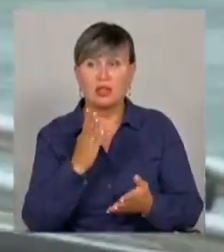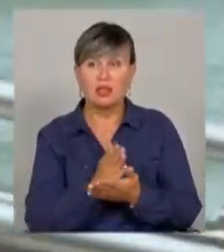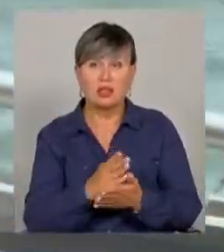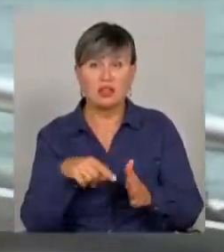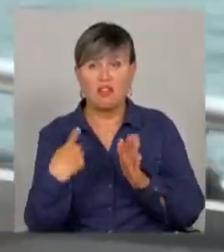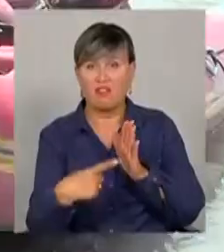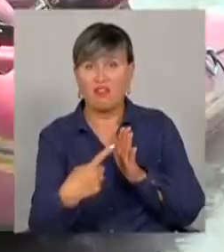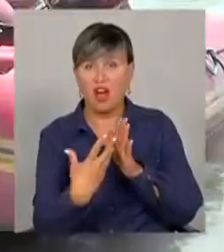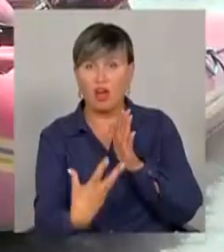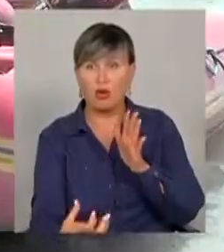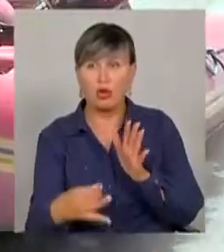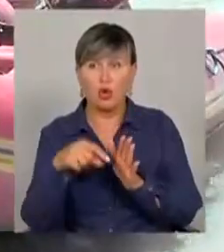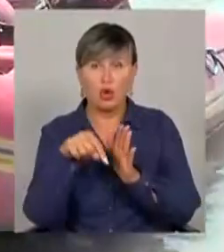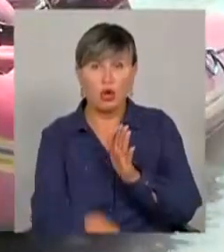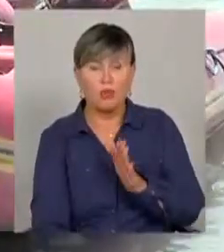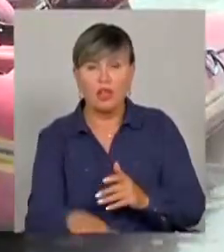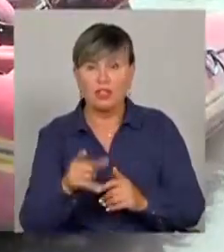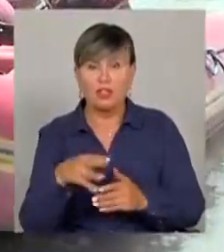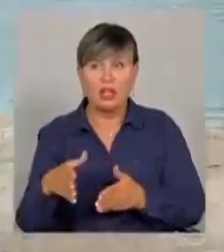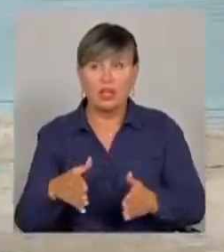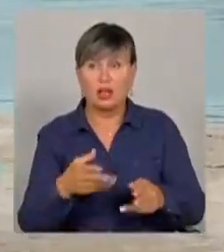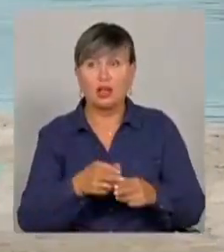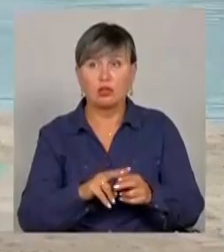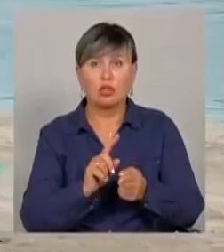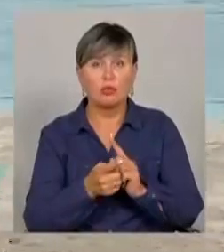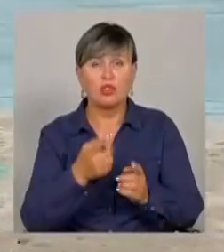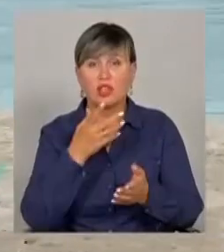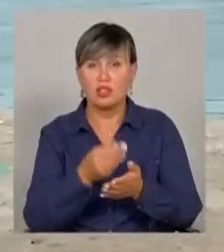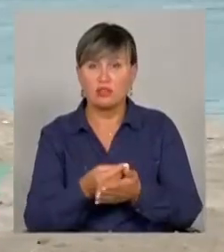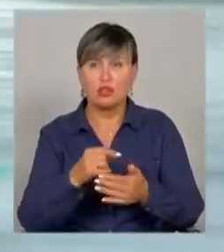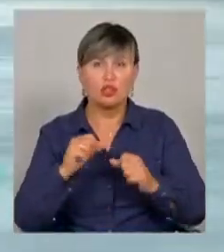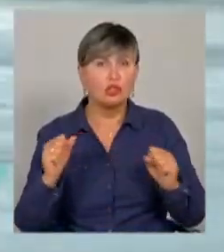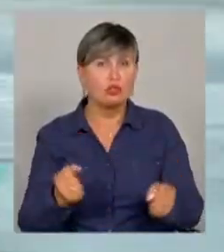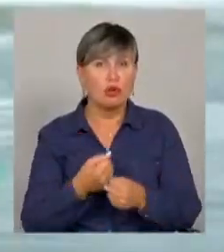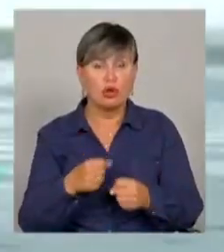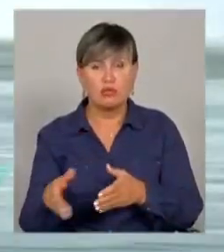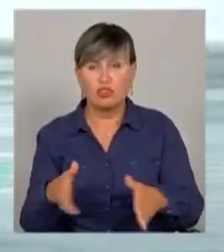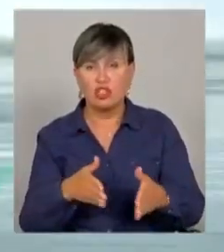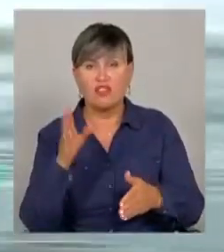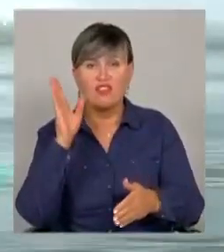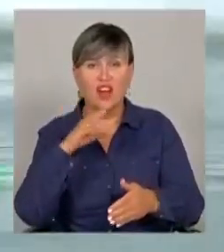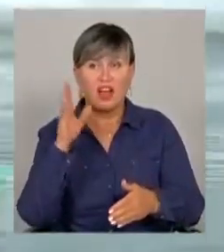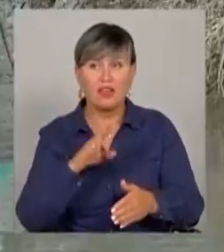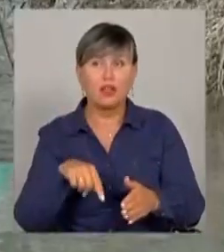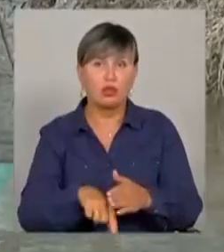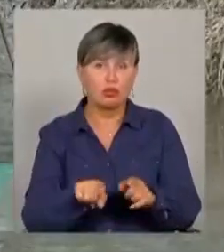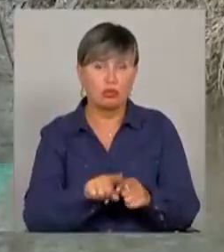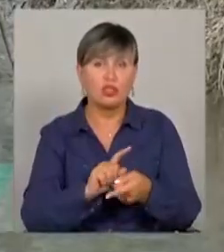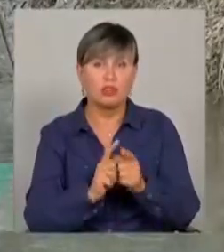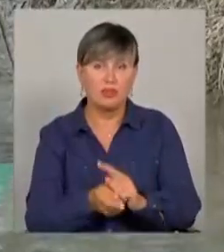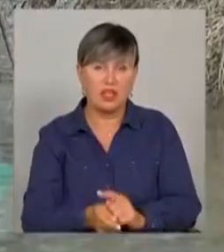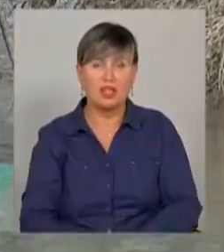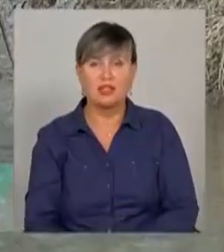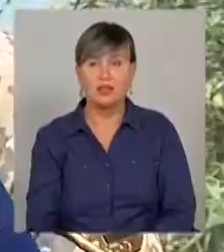и углубление. Сырдарья – река, которая периодически меняет свое русло и скорость движения воды. Глубина русла тоже изменяется, отмечают